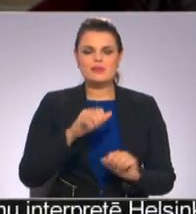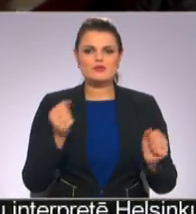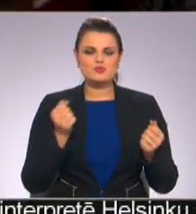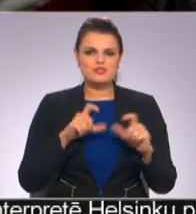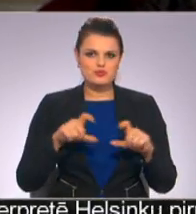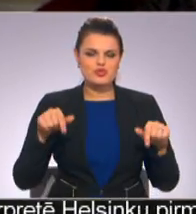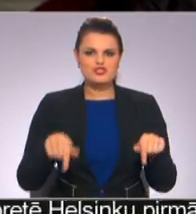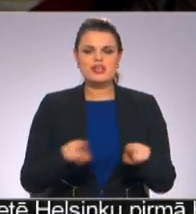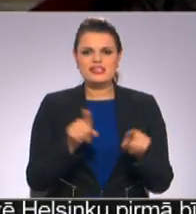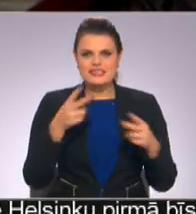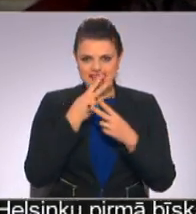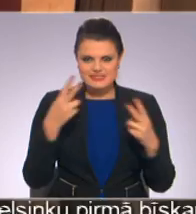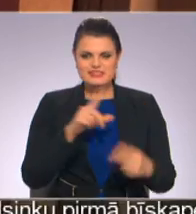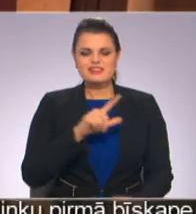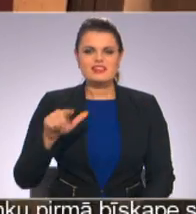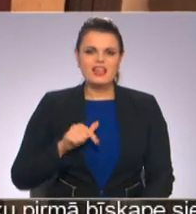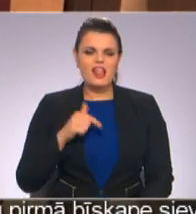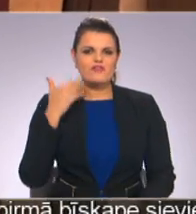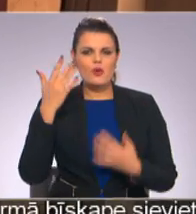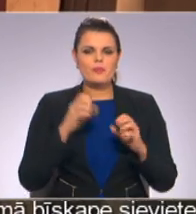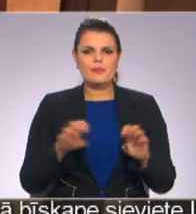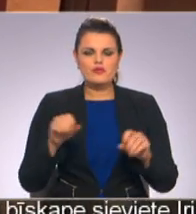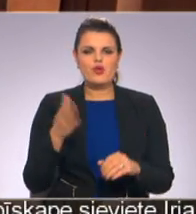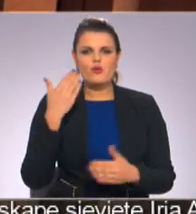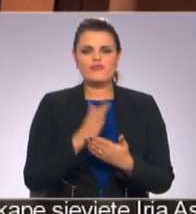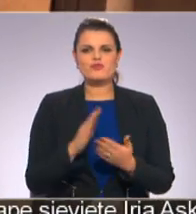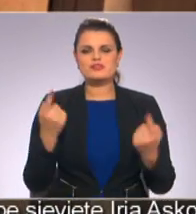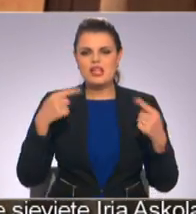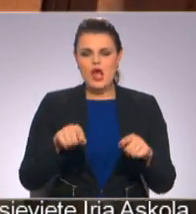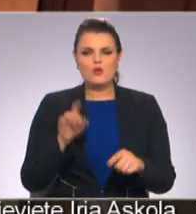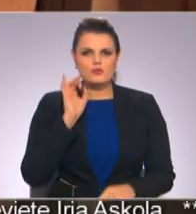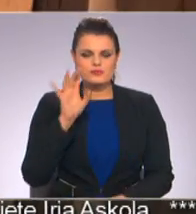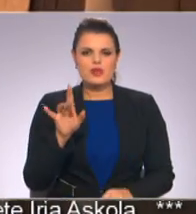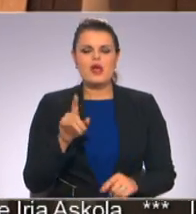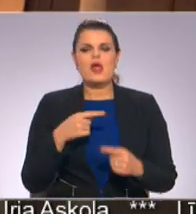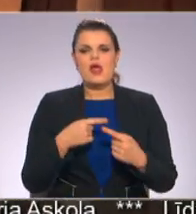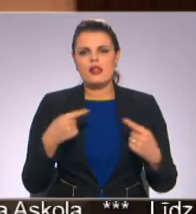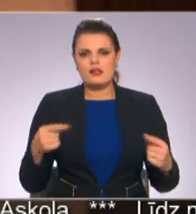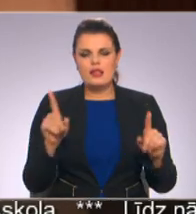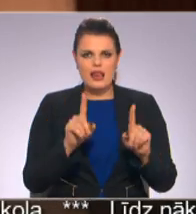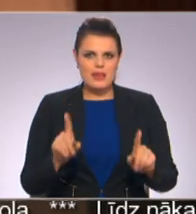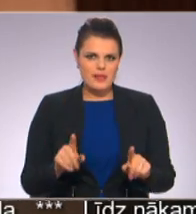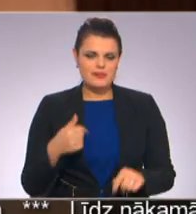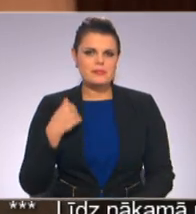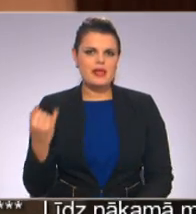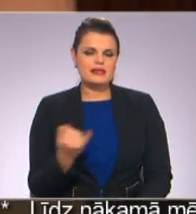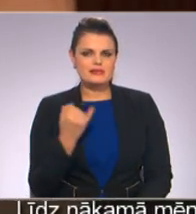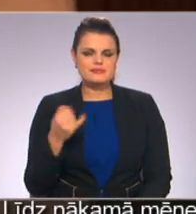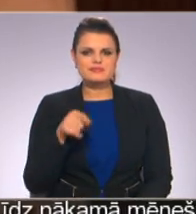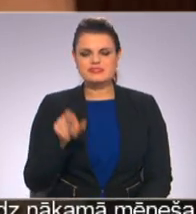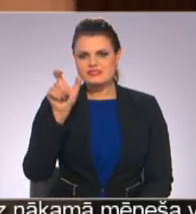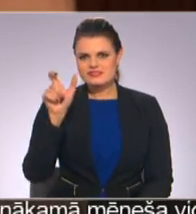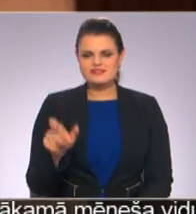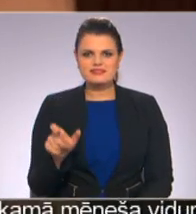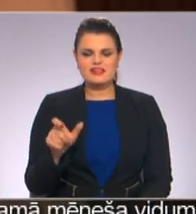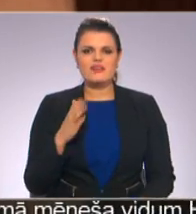skolu. Šeit ir saskatāmi latviešu mitoloģijas un viduslaiku groteskas elementi. Mani interesēja tas